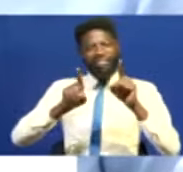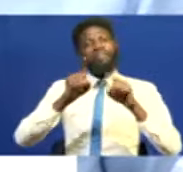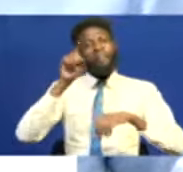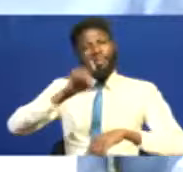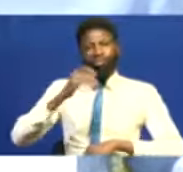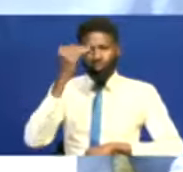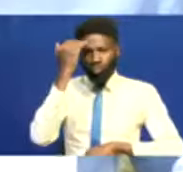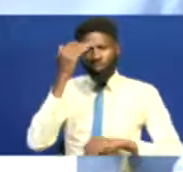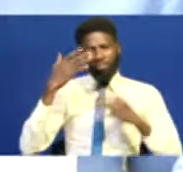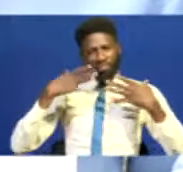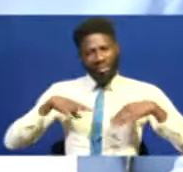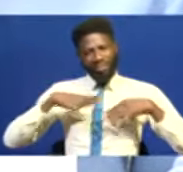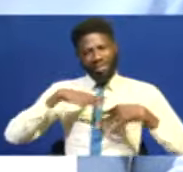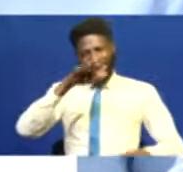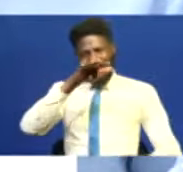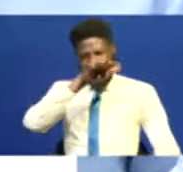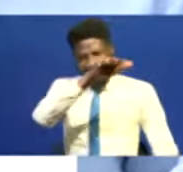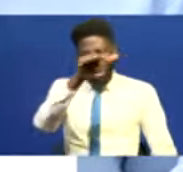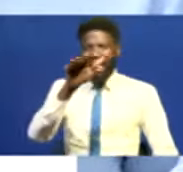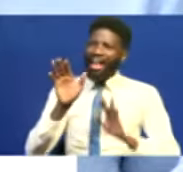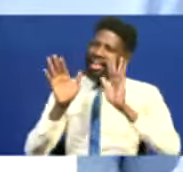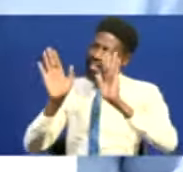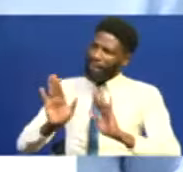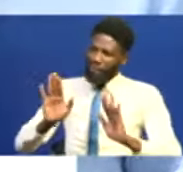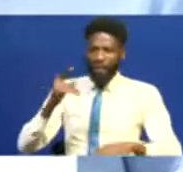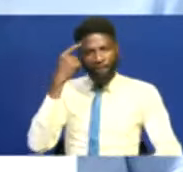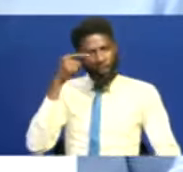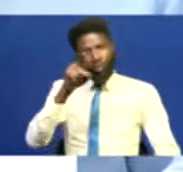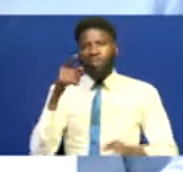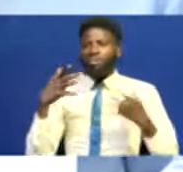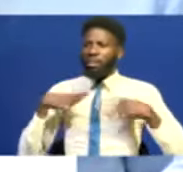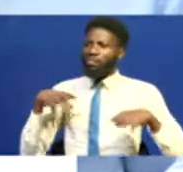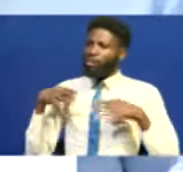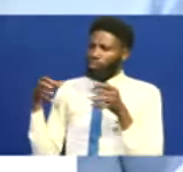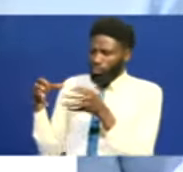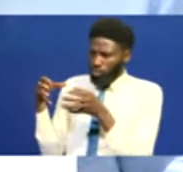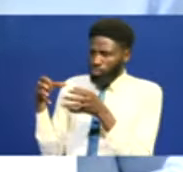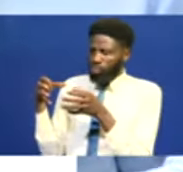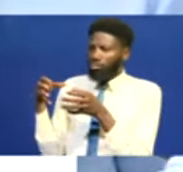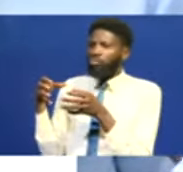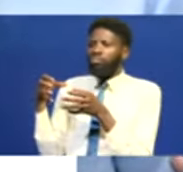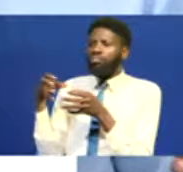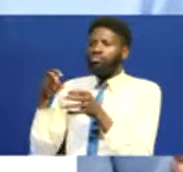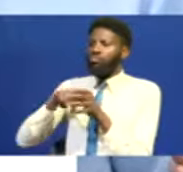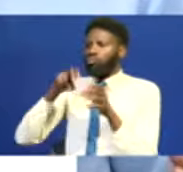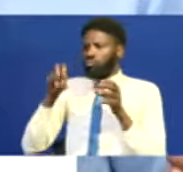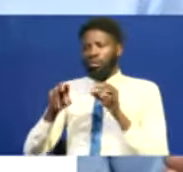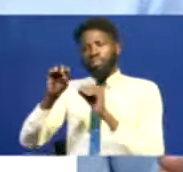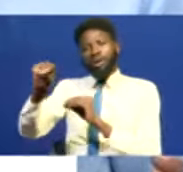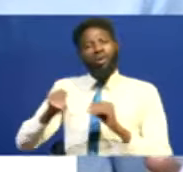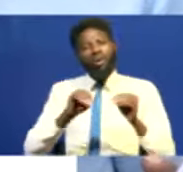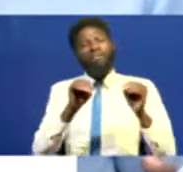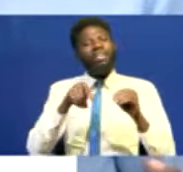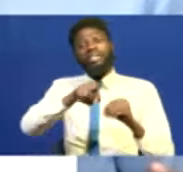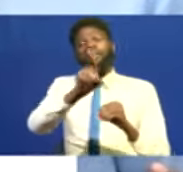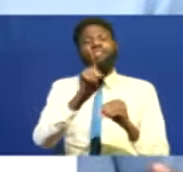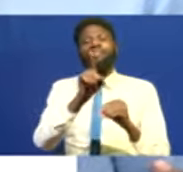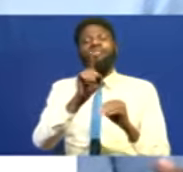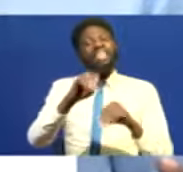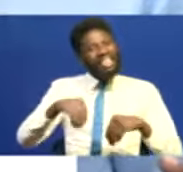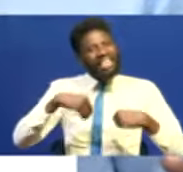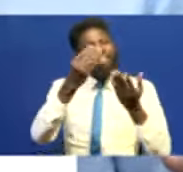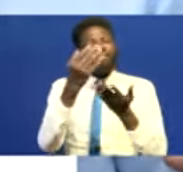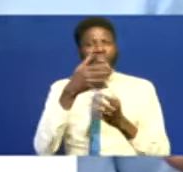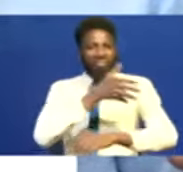kule wanakufanyia kampeni kila wakati. Si mtu anahama kutoka chama hiki akija anapewa machukumu yote anayafanya. Kama ni mambo ya nomination, yeye ndiye anatoa hiyo